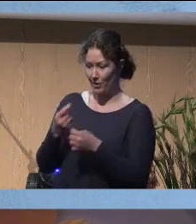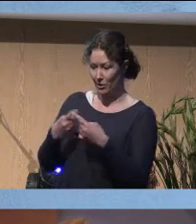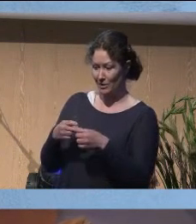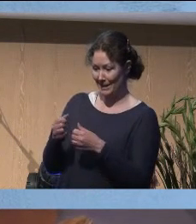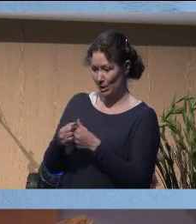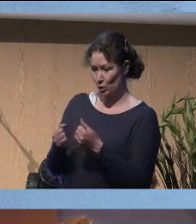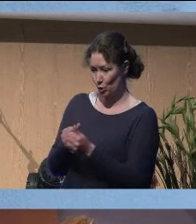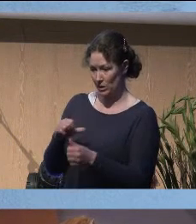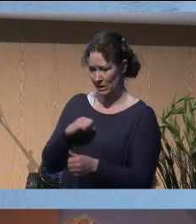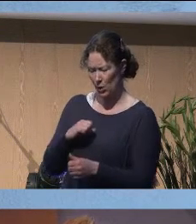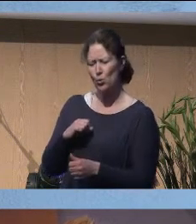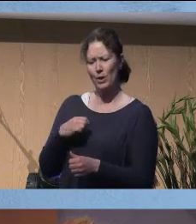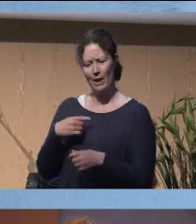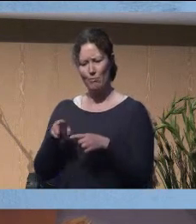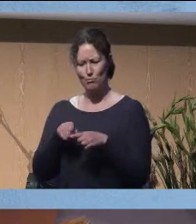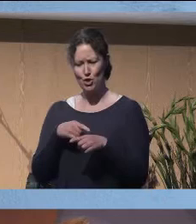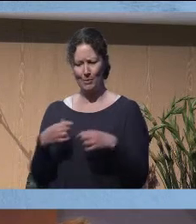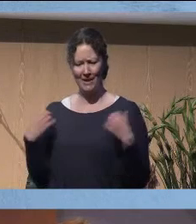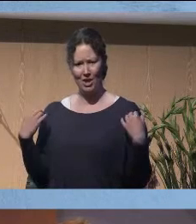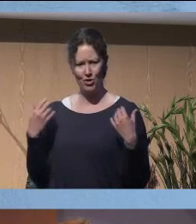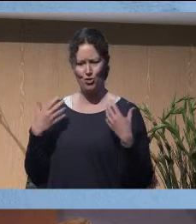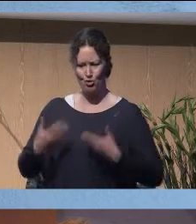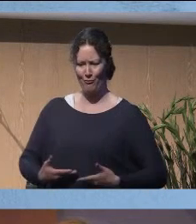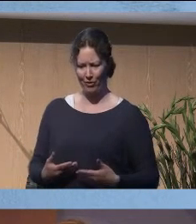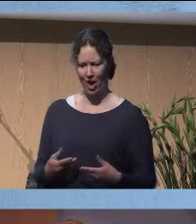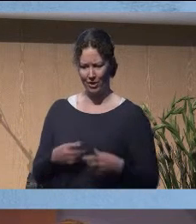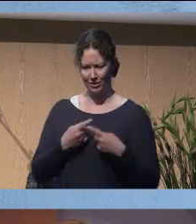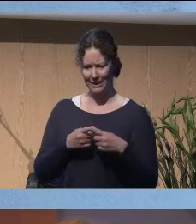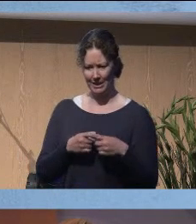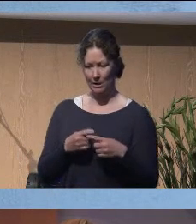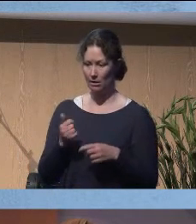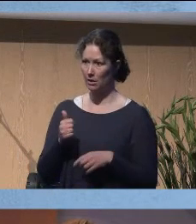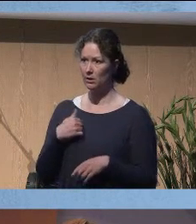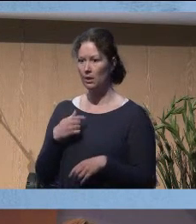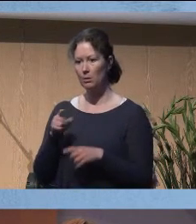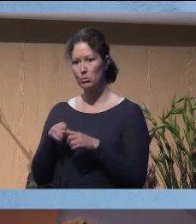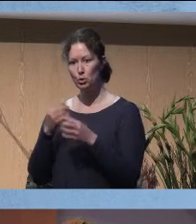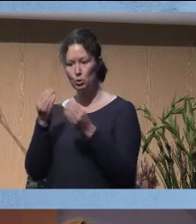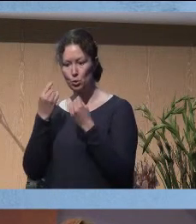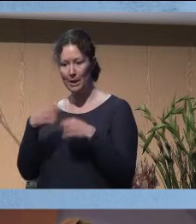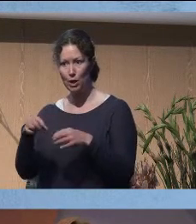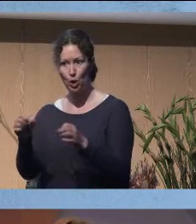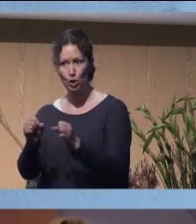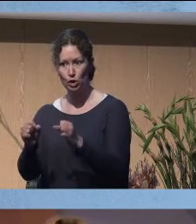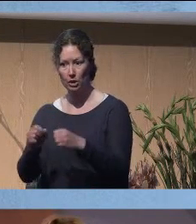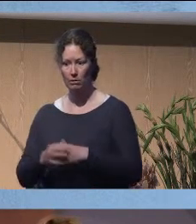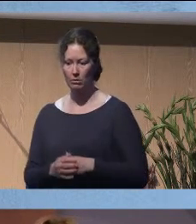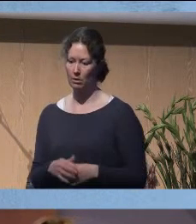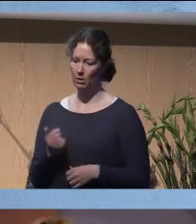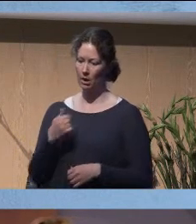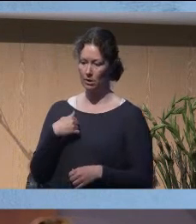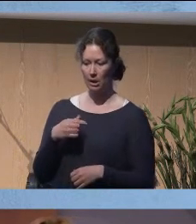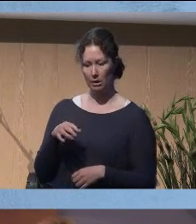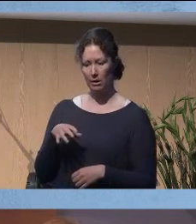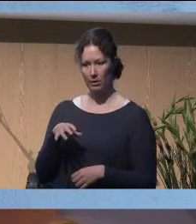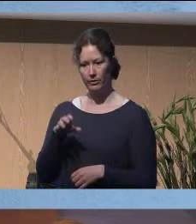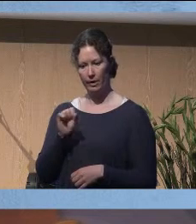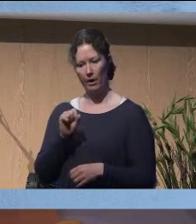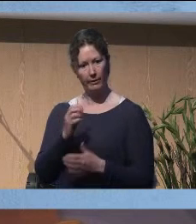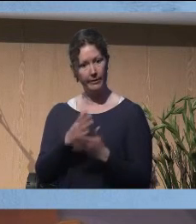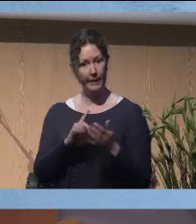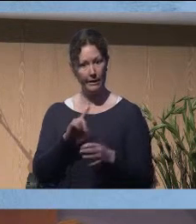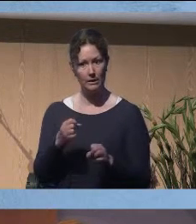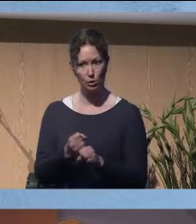jeg begynner på den kofta. Eller, kanskje jeg kan greie å begynne å studere til høsten? Kanskje jeg kan ta den deltidsjobben?